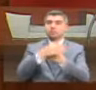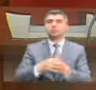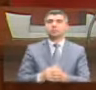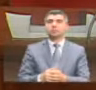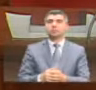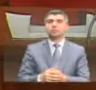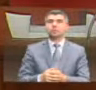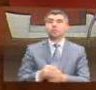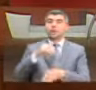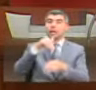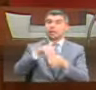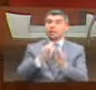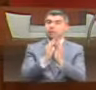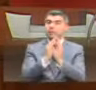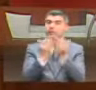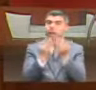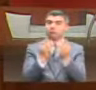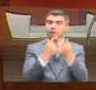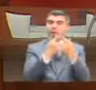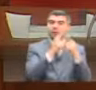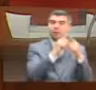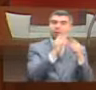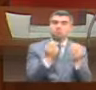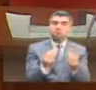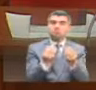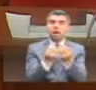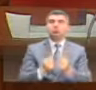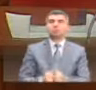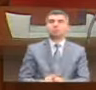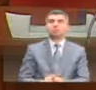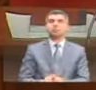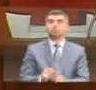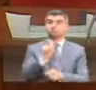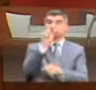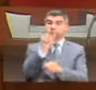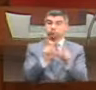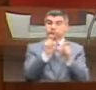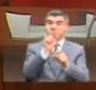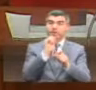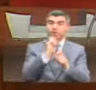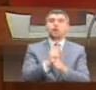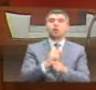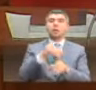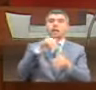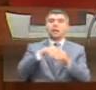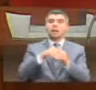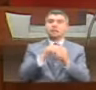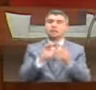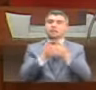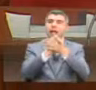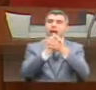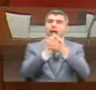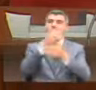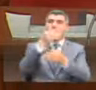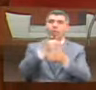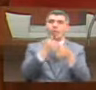ركبان رئيس فريق التقدم الديمقراطي وباقي أعضاء فريقه. السيد محمد العسل منسق المجموعة النيابية لتحالف الوسط